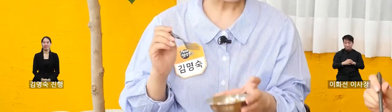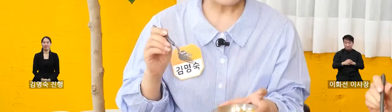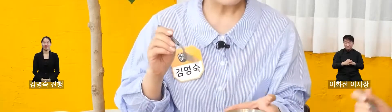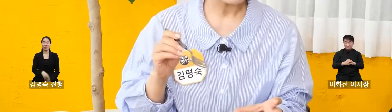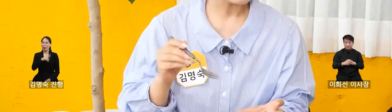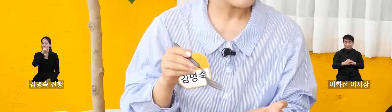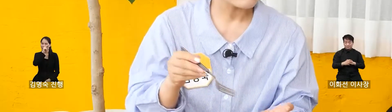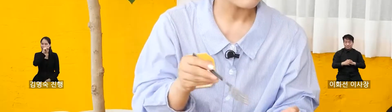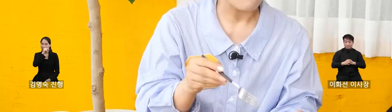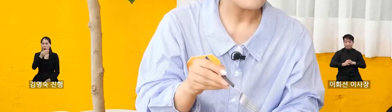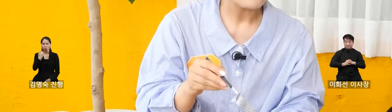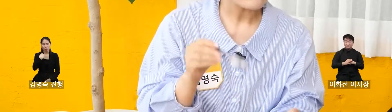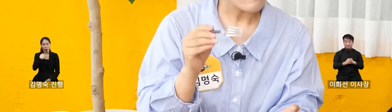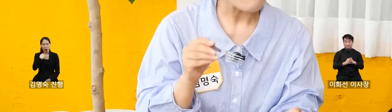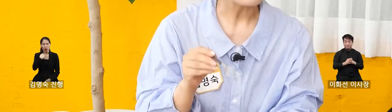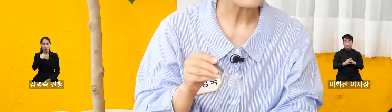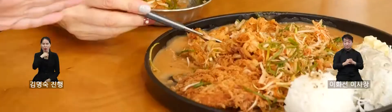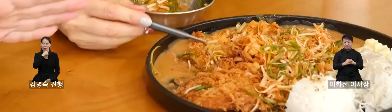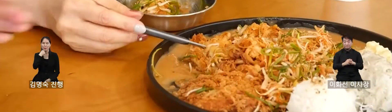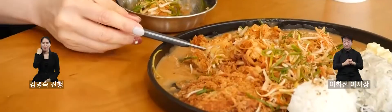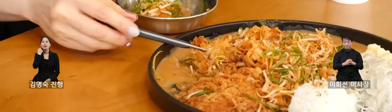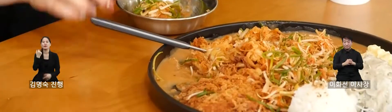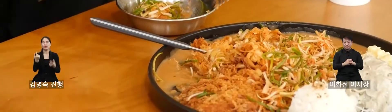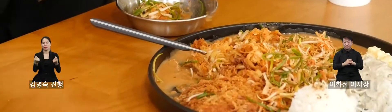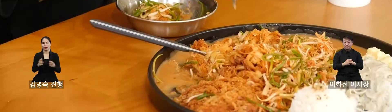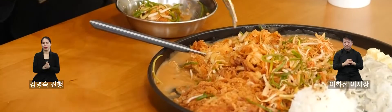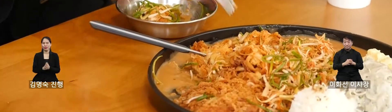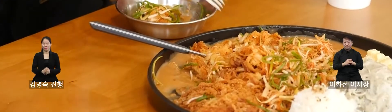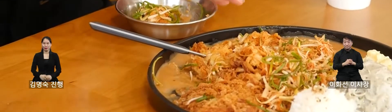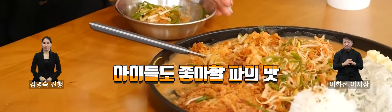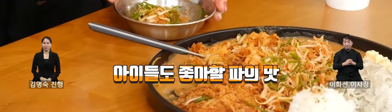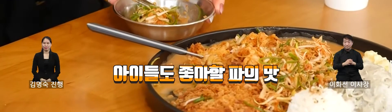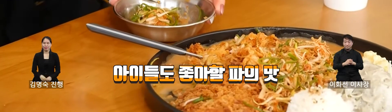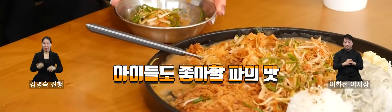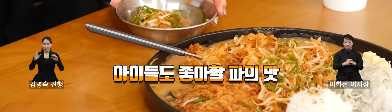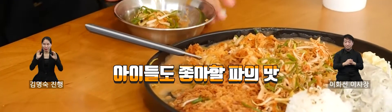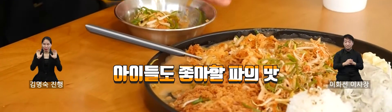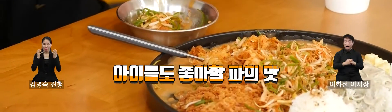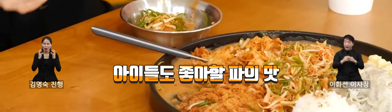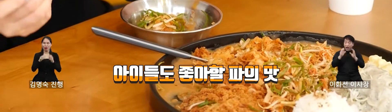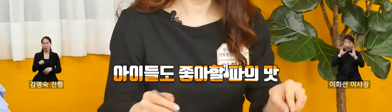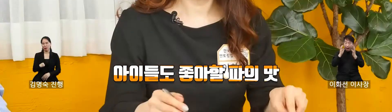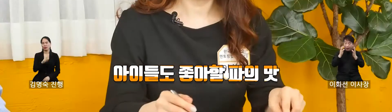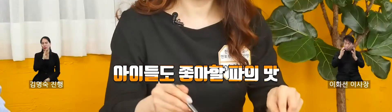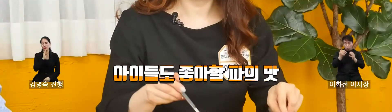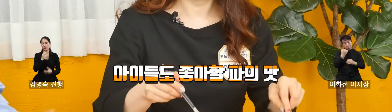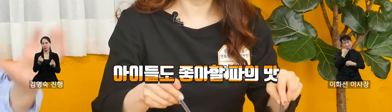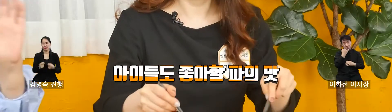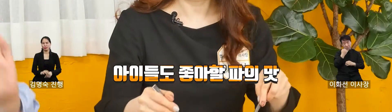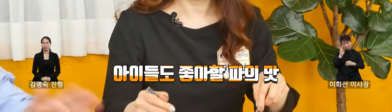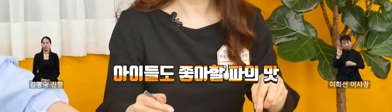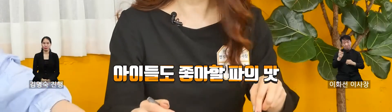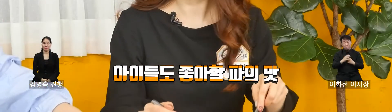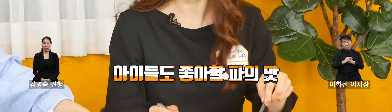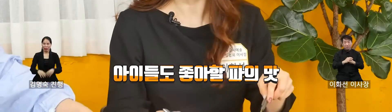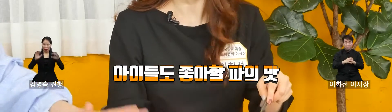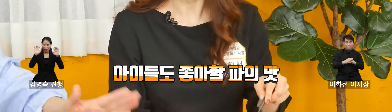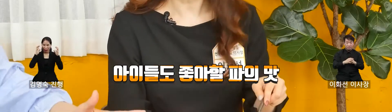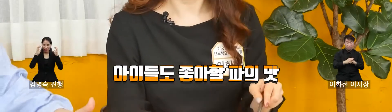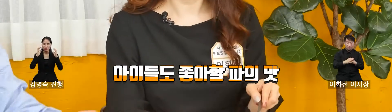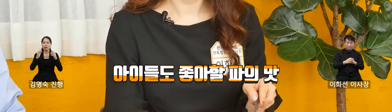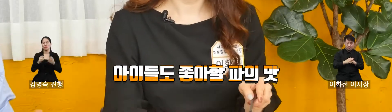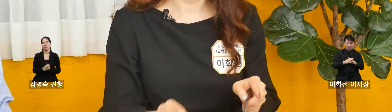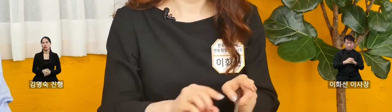그 파 맛이 저는. 아이들 청년들도 먹을 것 같아요. 아우 이거는 매운맛이 어린아이